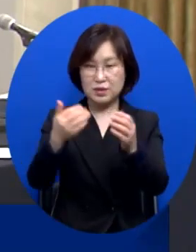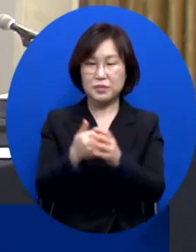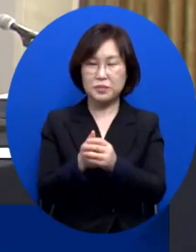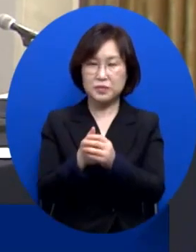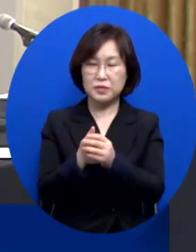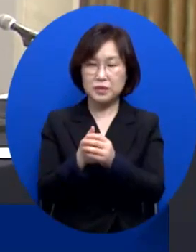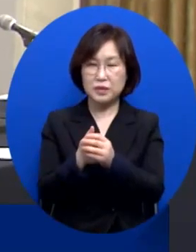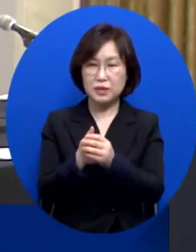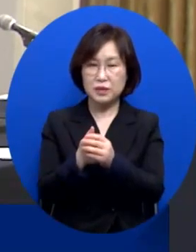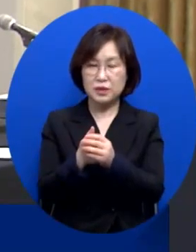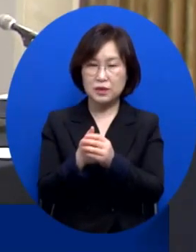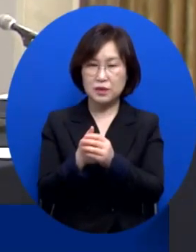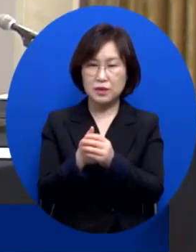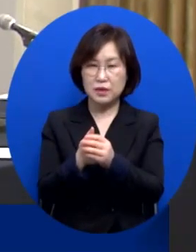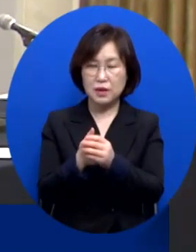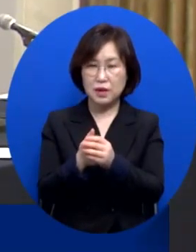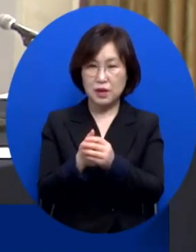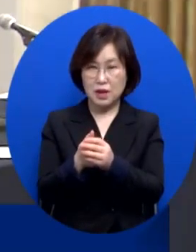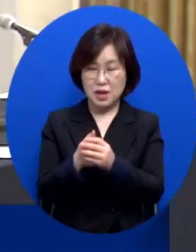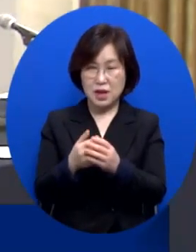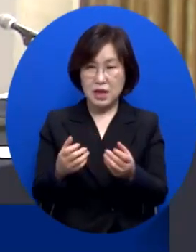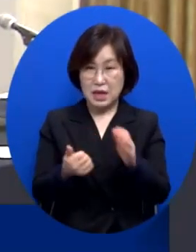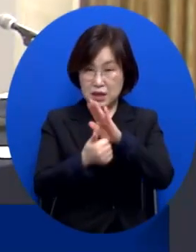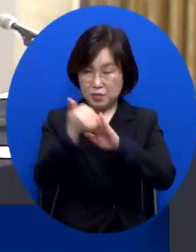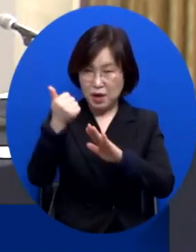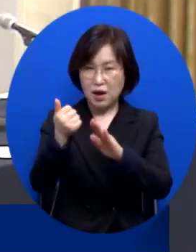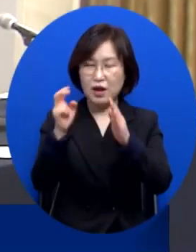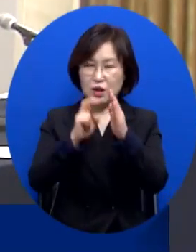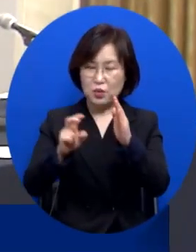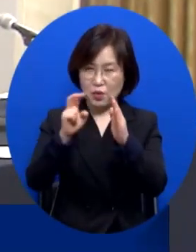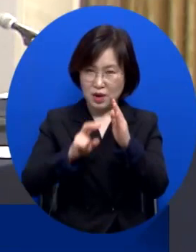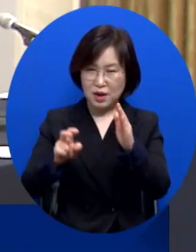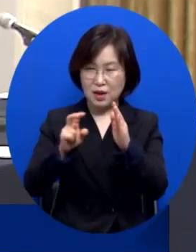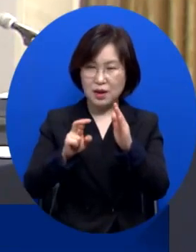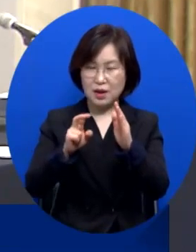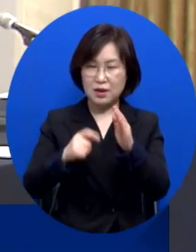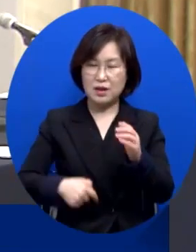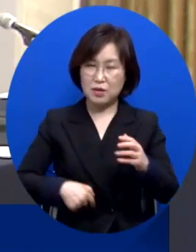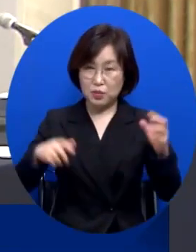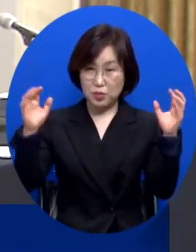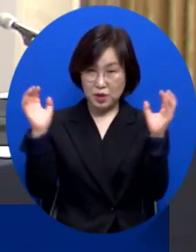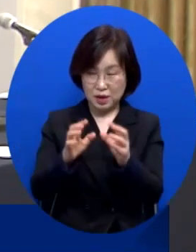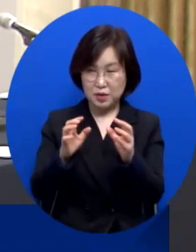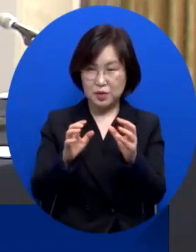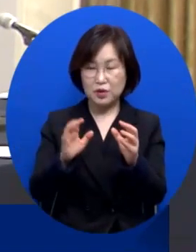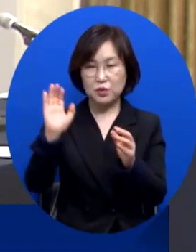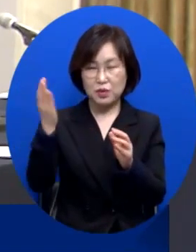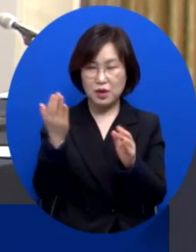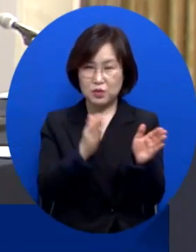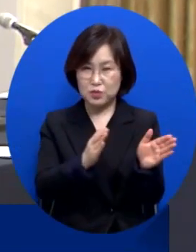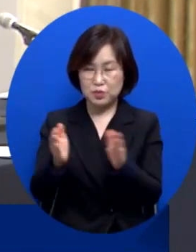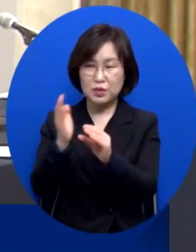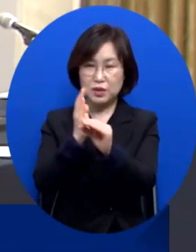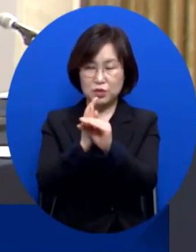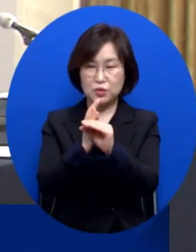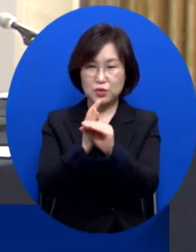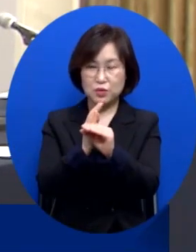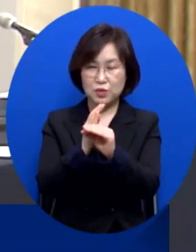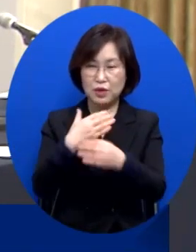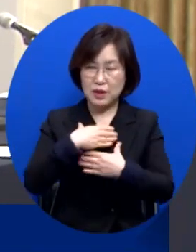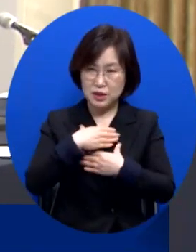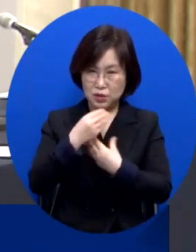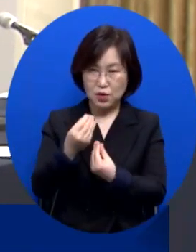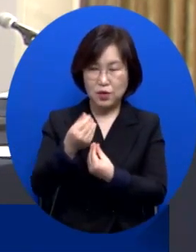교단이 이제 한국에 다시 한번 희망의 노래를 부르는 그런 예배로 준비하고 있습니다. 그래서 안전한